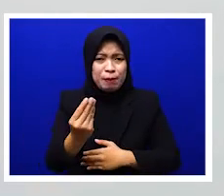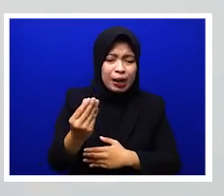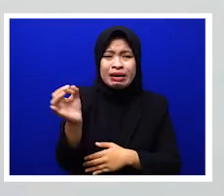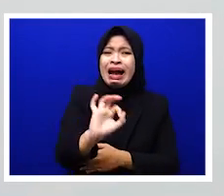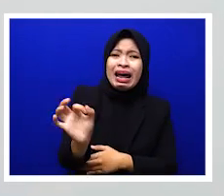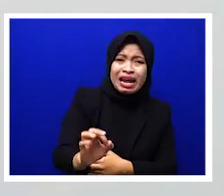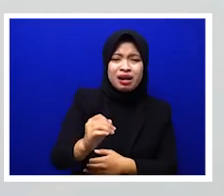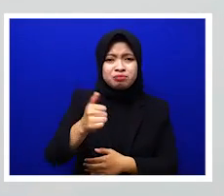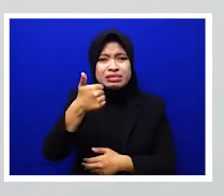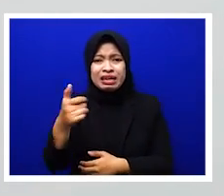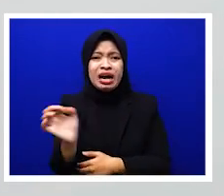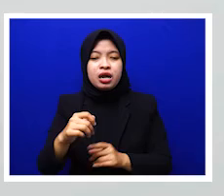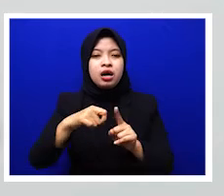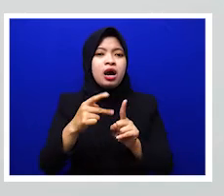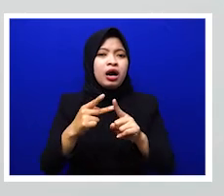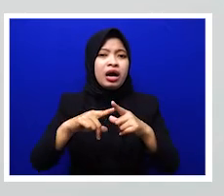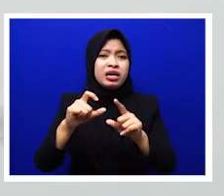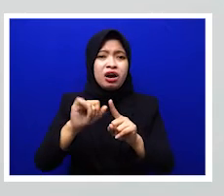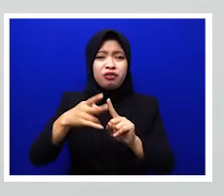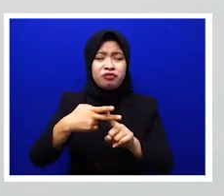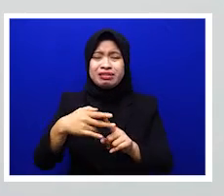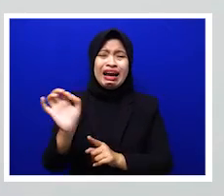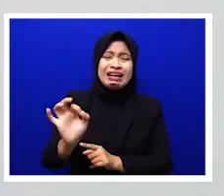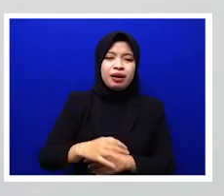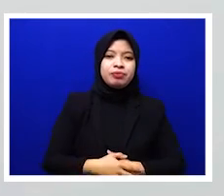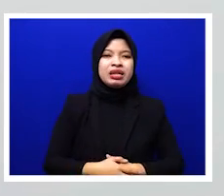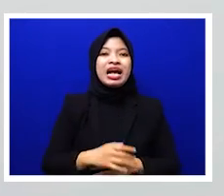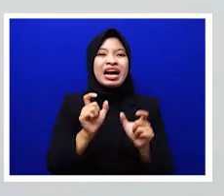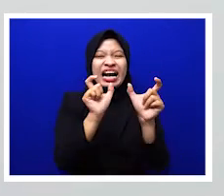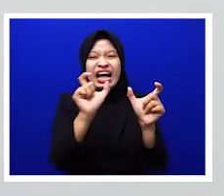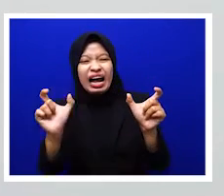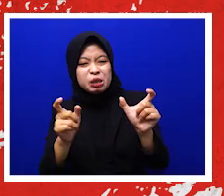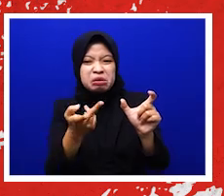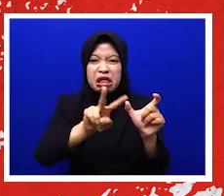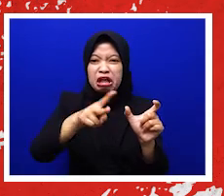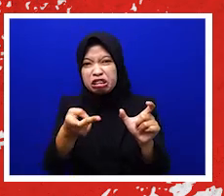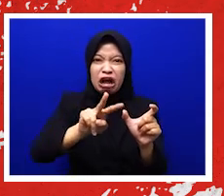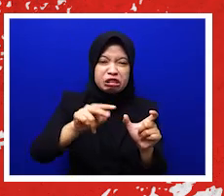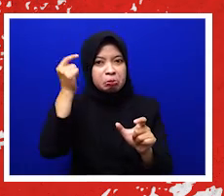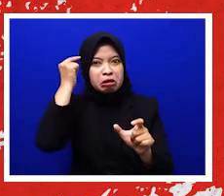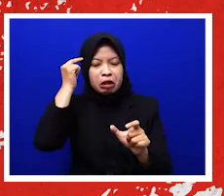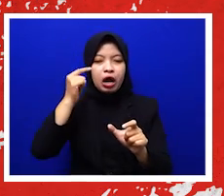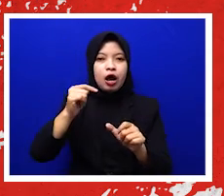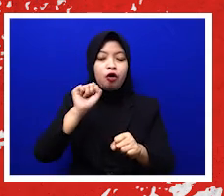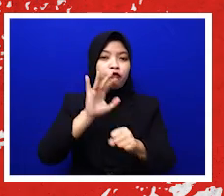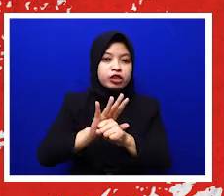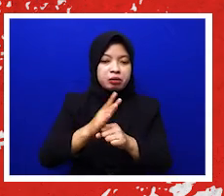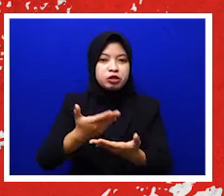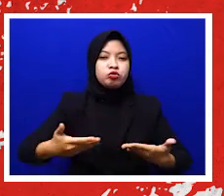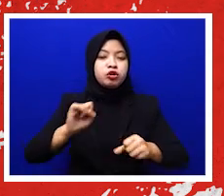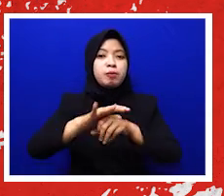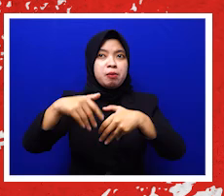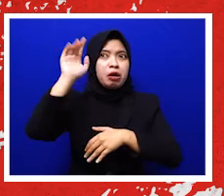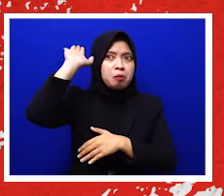tidak ada, bahkan termasuk juga Muammar Gaddafi ini. Jadi kata-katanya itu dipelintir seolah-olah ia memprediksi pandemi COVID-19,